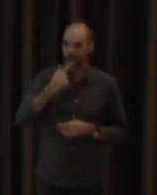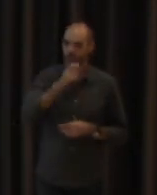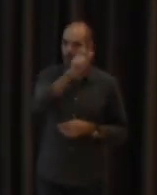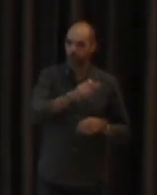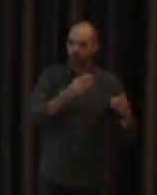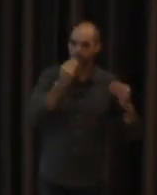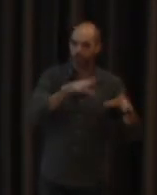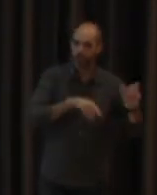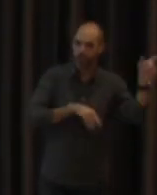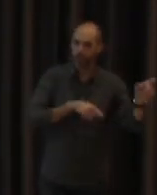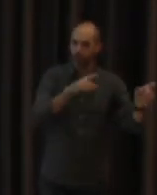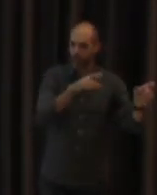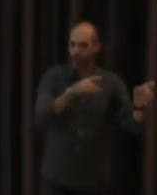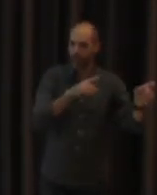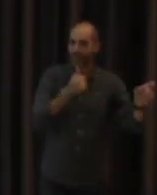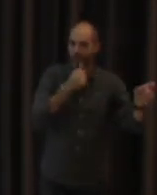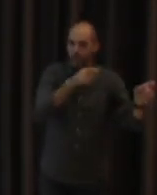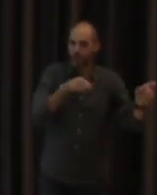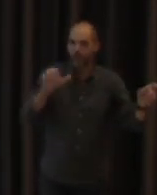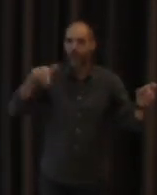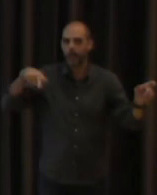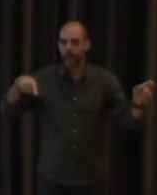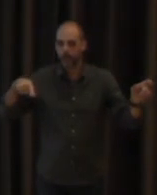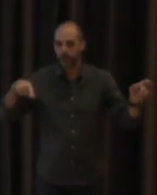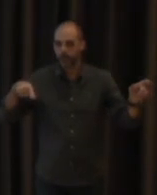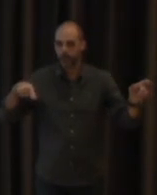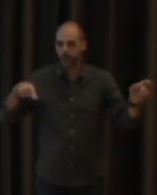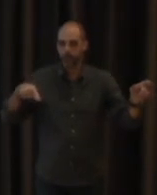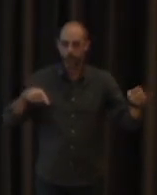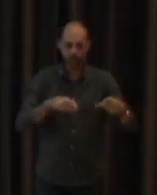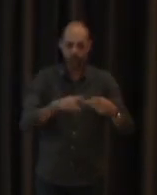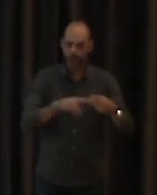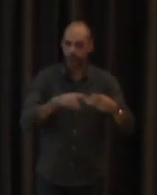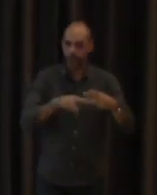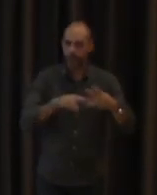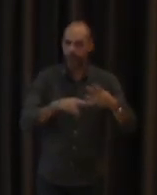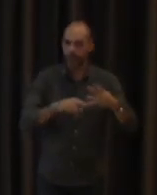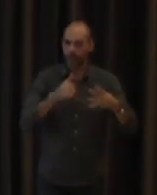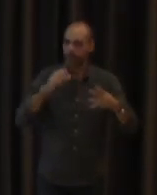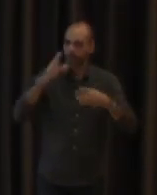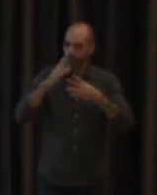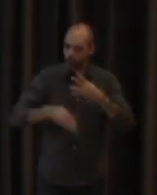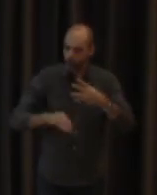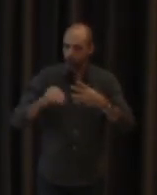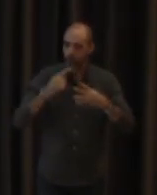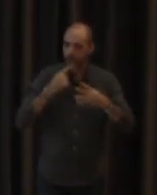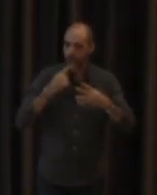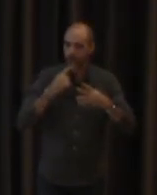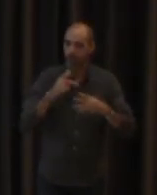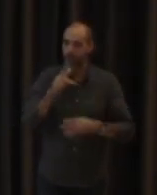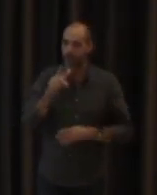La mateixa funció que fa el pronom en, quan diem però encara no en sabem el nom, és el nom del personatge. El pronom